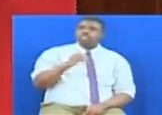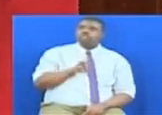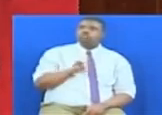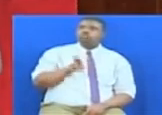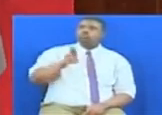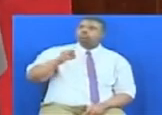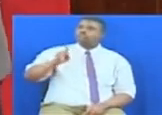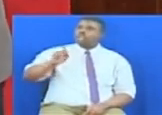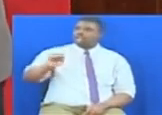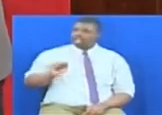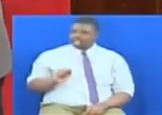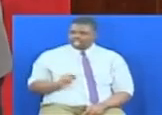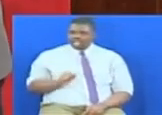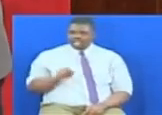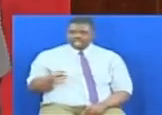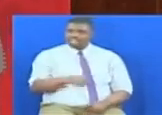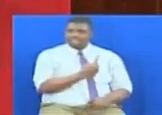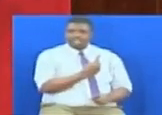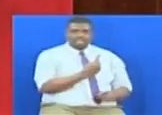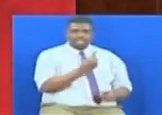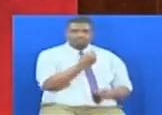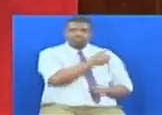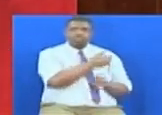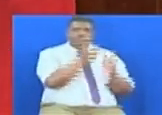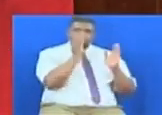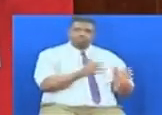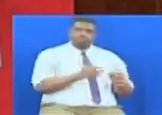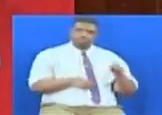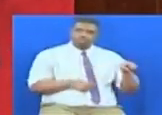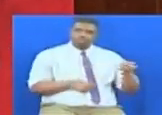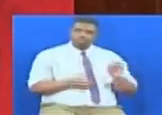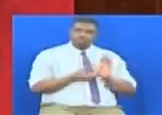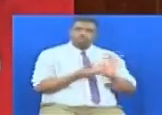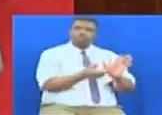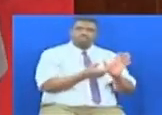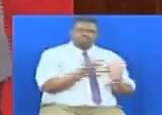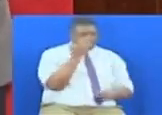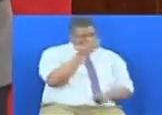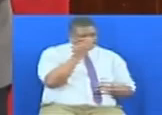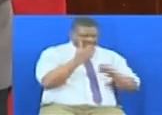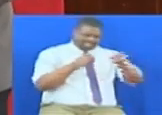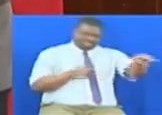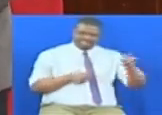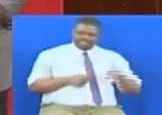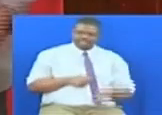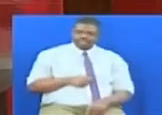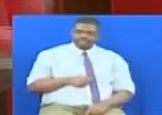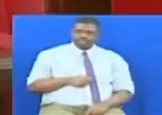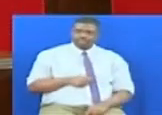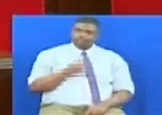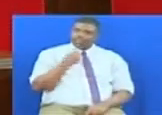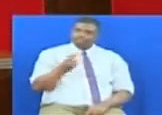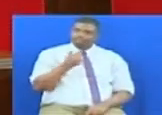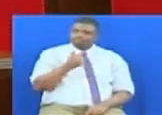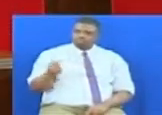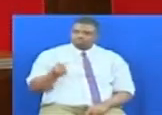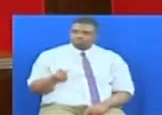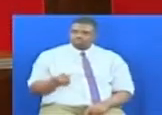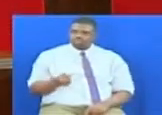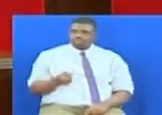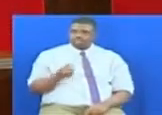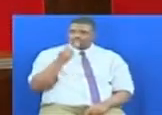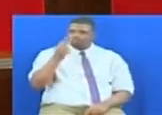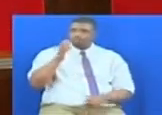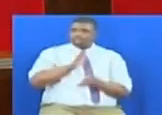jenero? Alijua akienda serikalini pale wataonyesha kwamba amelewa, watasema watu wa jamaa. Kwa mzee alikuwa amelewa, watasema tu. Akaona